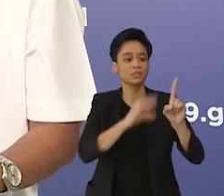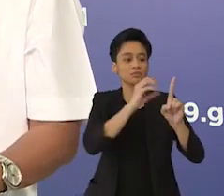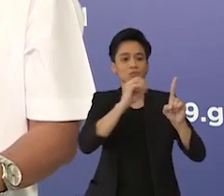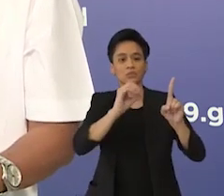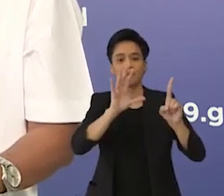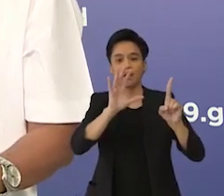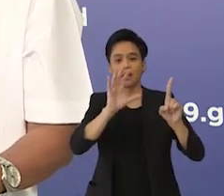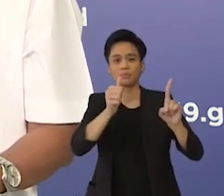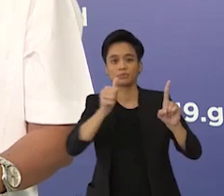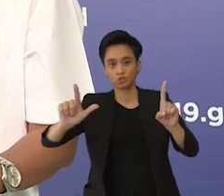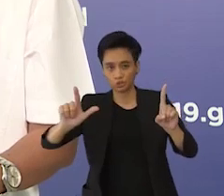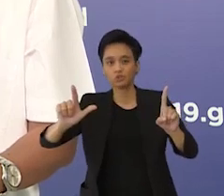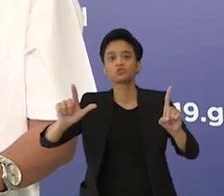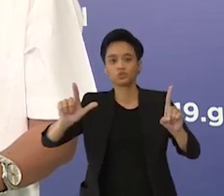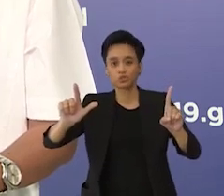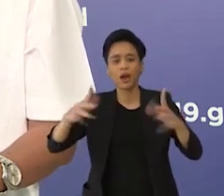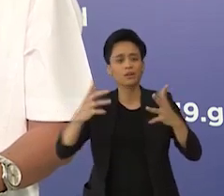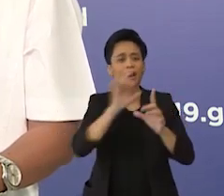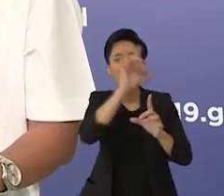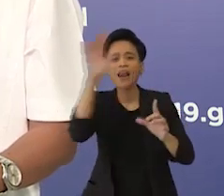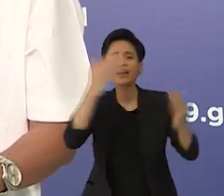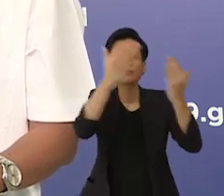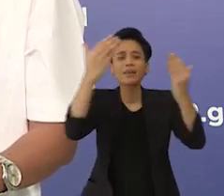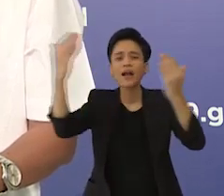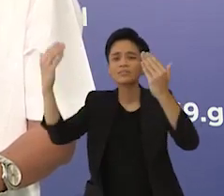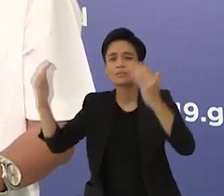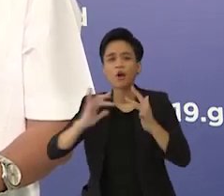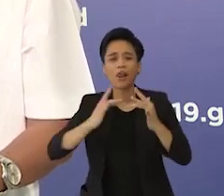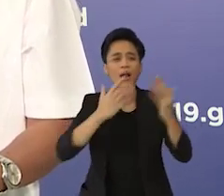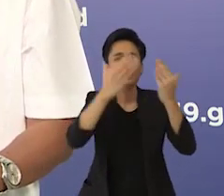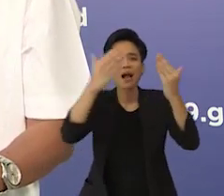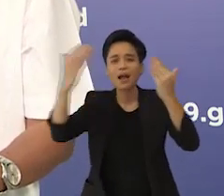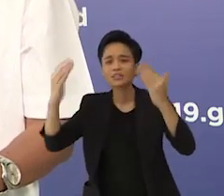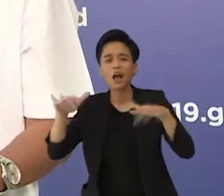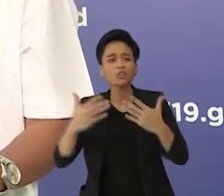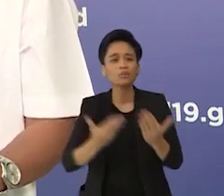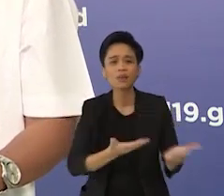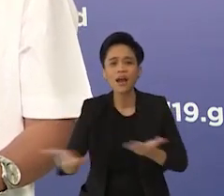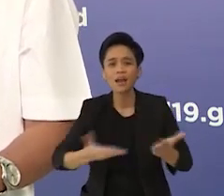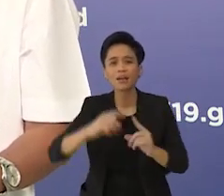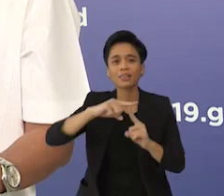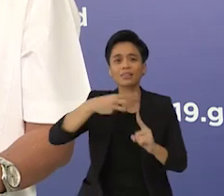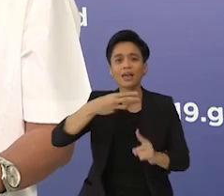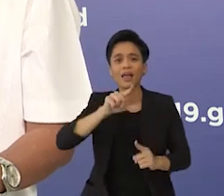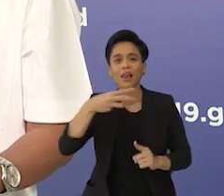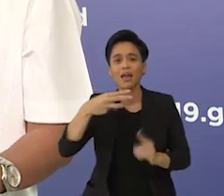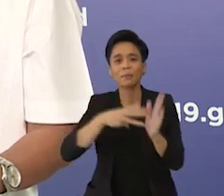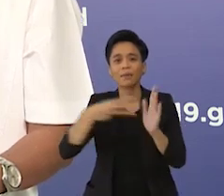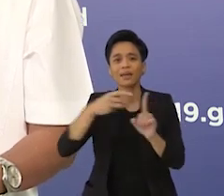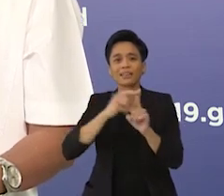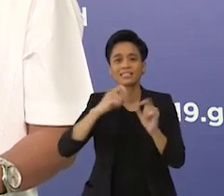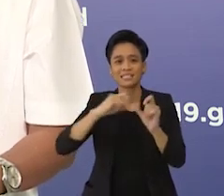tujuh Dandi banyak sekali Ibnu aplikasi online dan layanan telemedicine yang lain ikuti terus